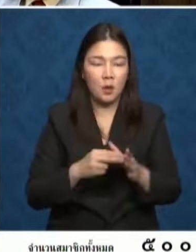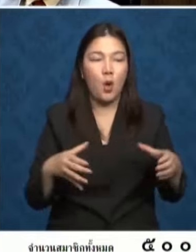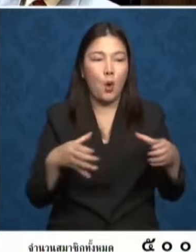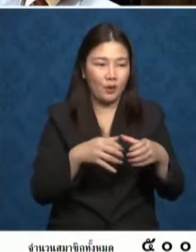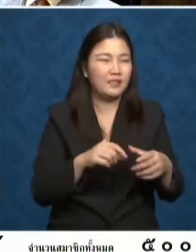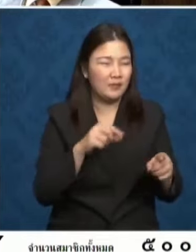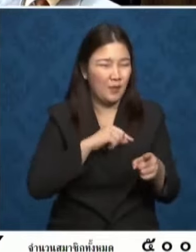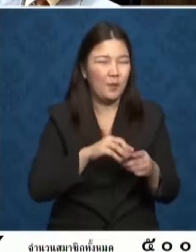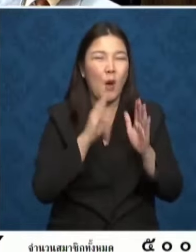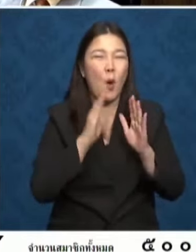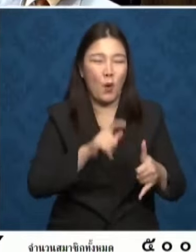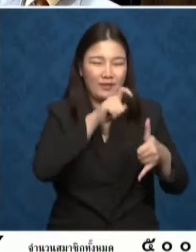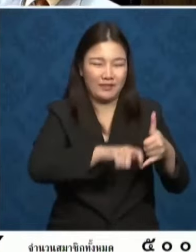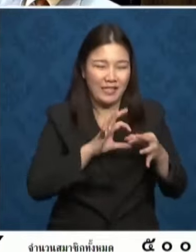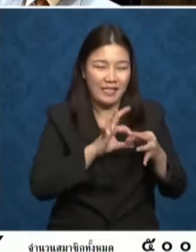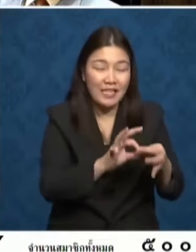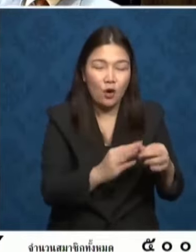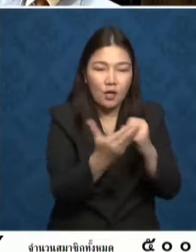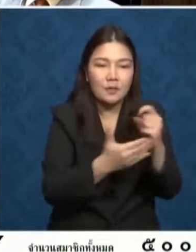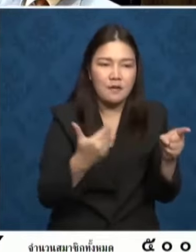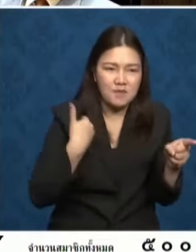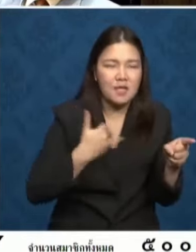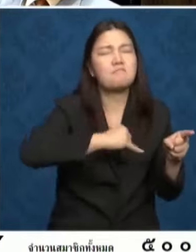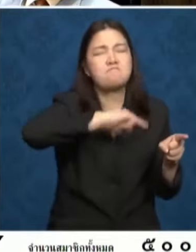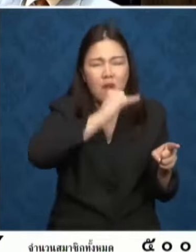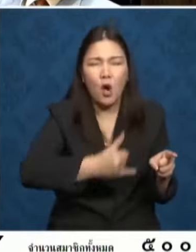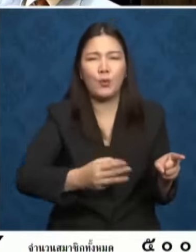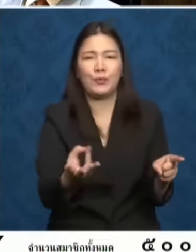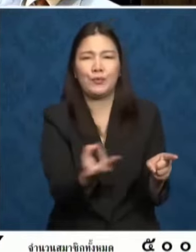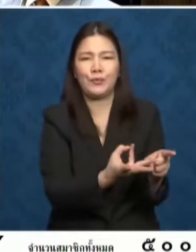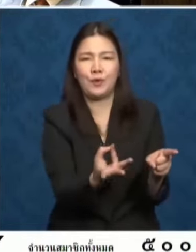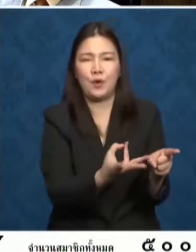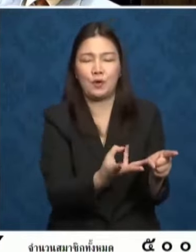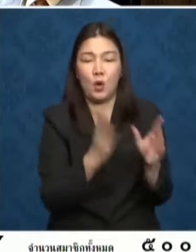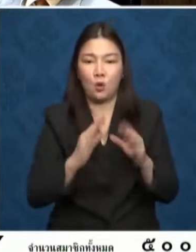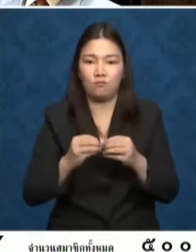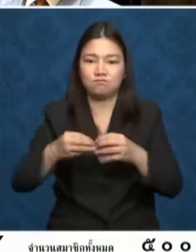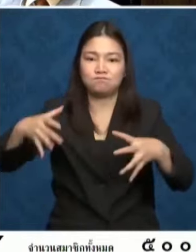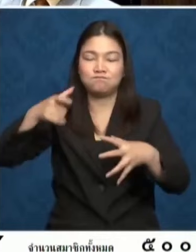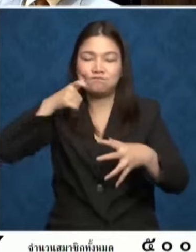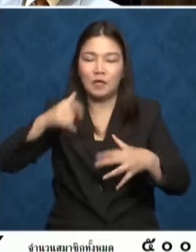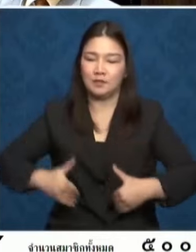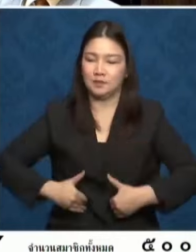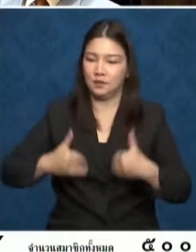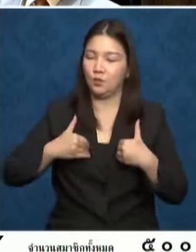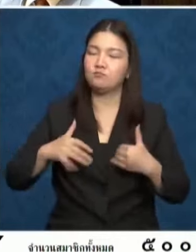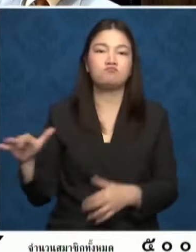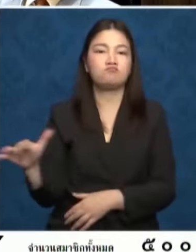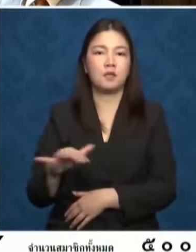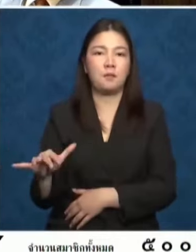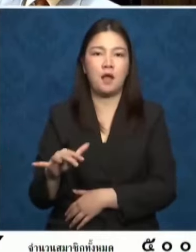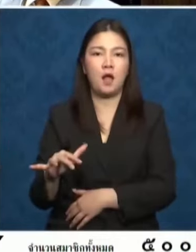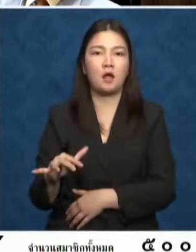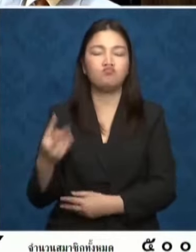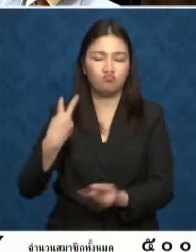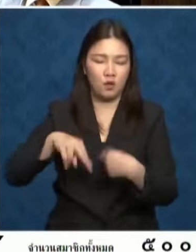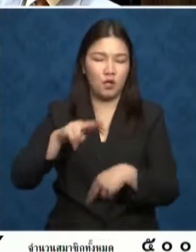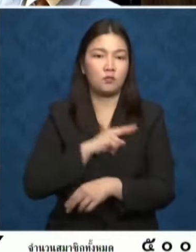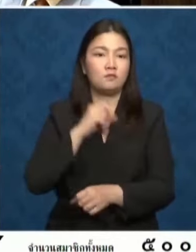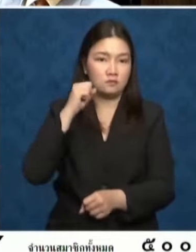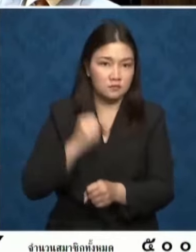ติดจริงแต่นั่นเป็นเพียงแค่บางคนแล้วก็ส่วนน้อยมากคนส่วนใหญ่เขามีวิถีชีวิตปกตินะ